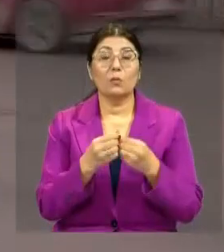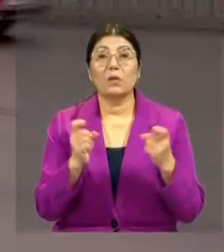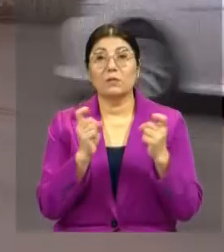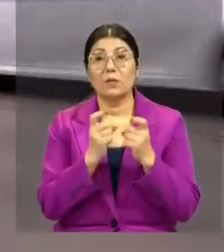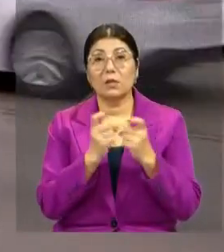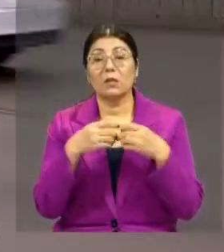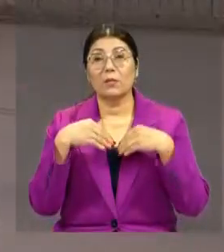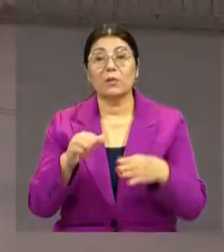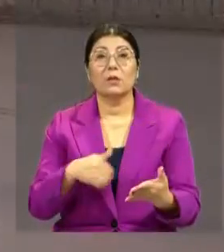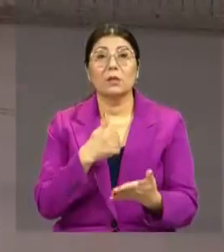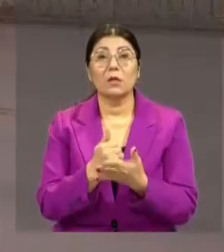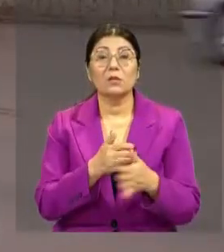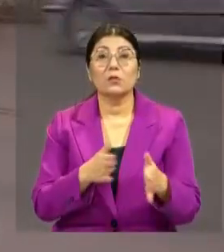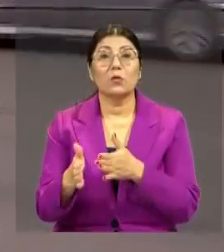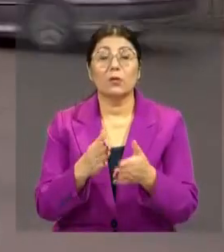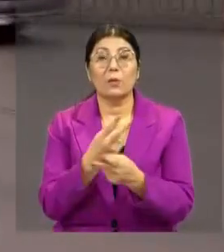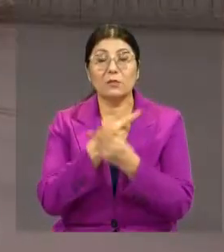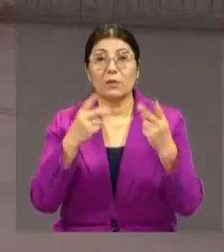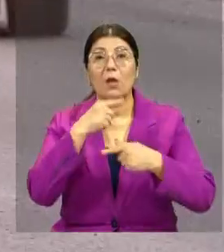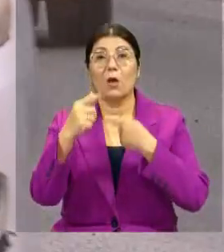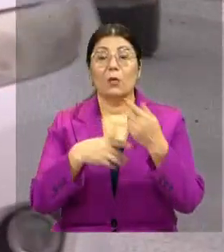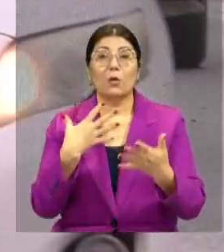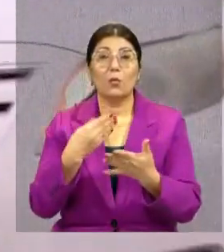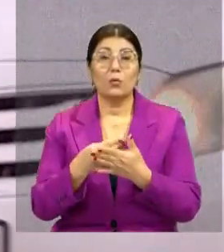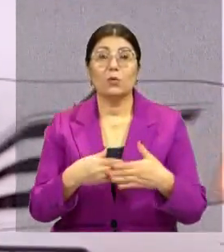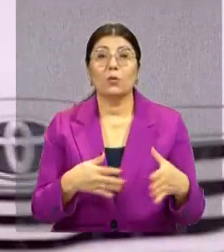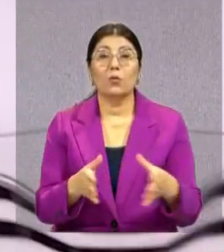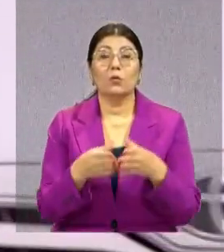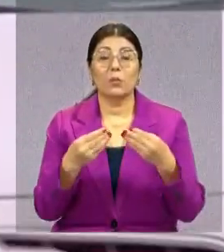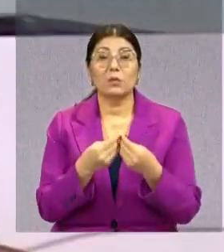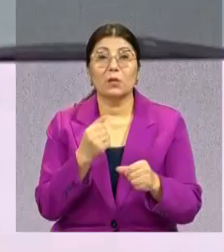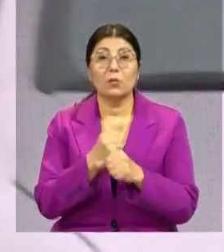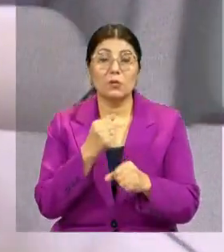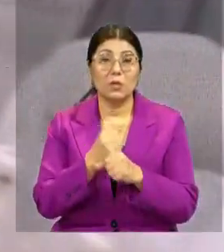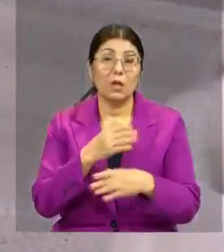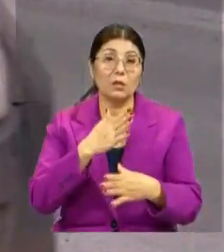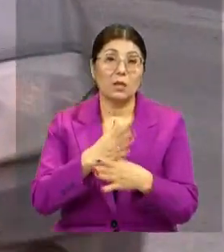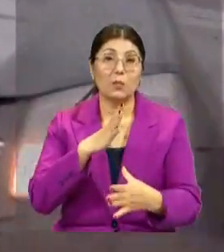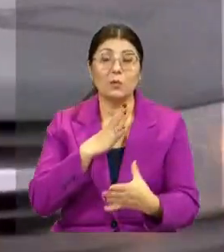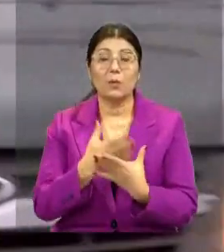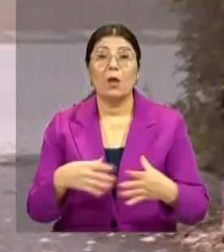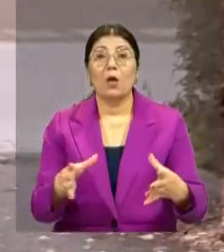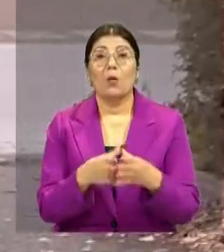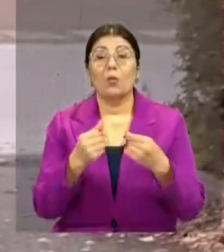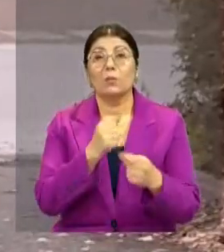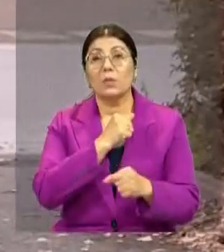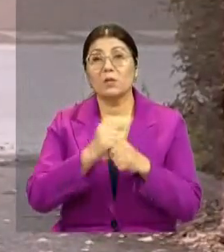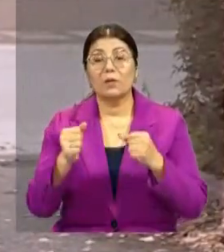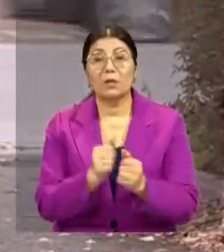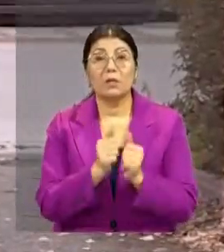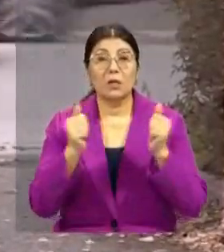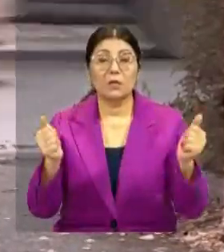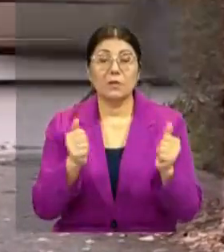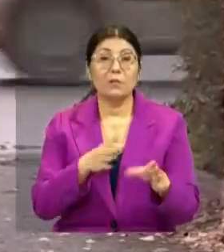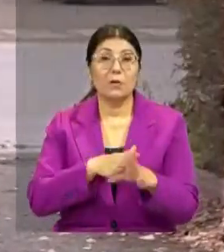жанжалдарды шешудің негізгі құралы ретінде қарастырады және болашақта өзінің отбасына да осы әрекетке жүгінетін болады. Отбасылық зорлық-зомбылық сонымен қатар ажырасулар